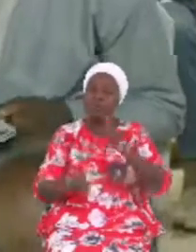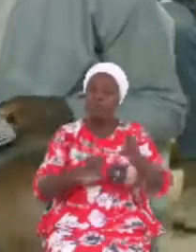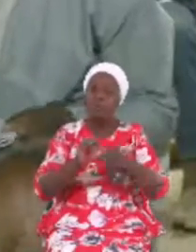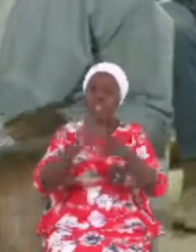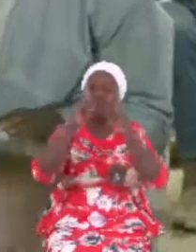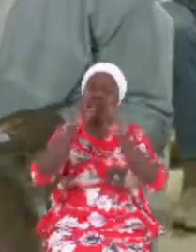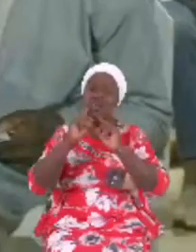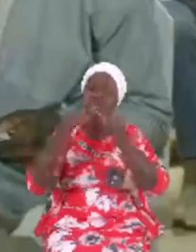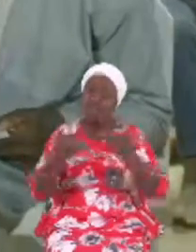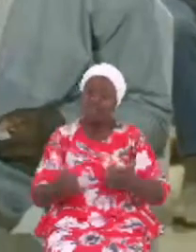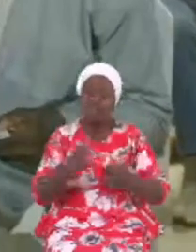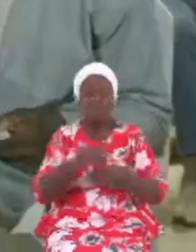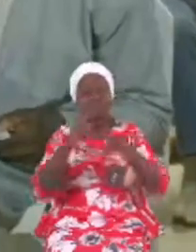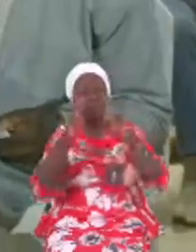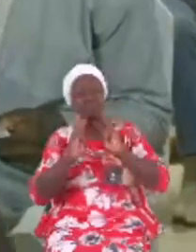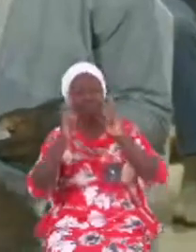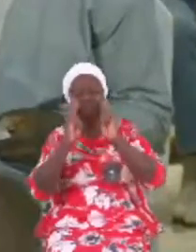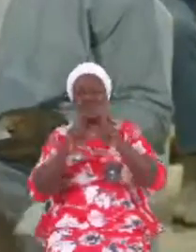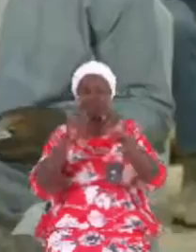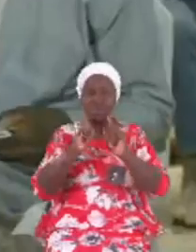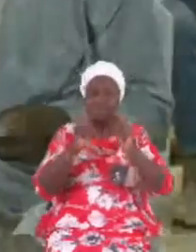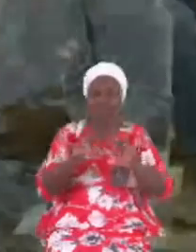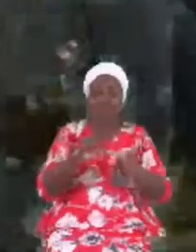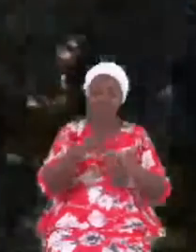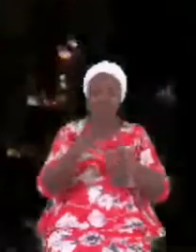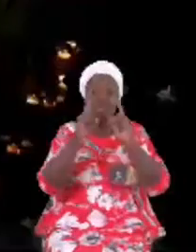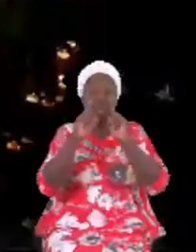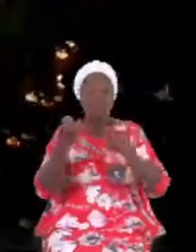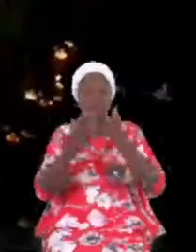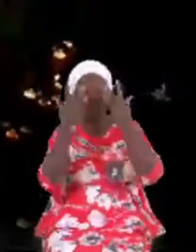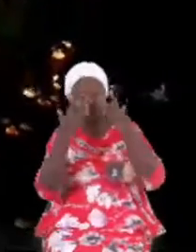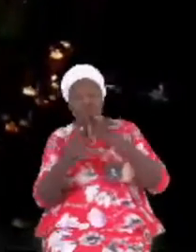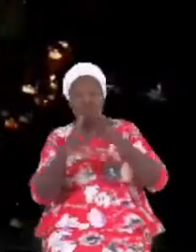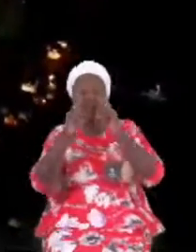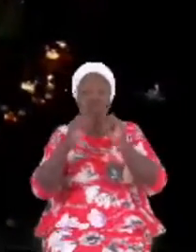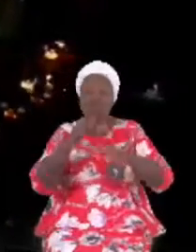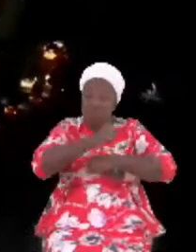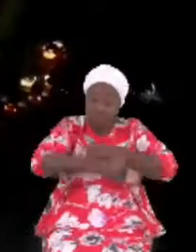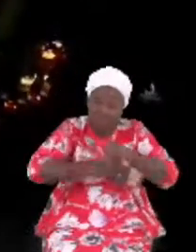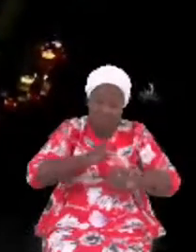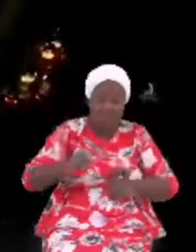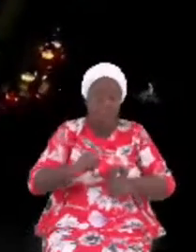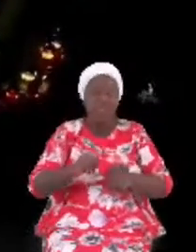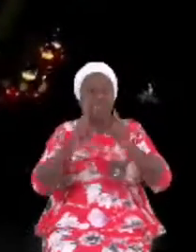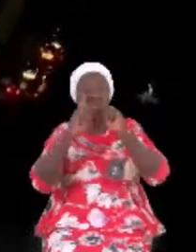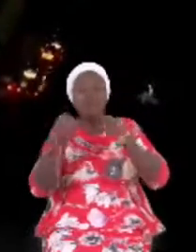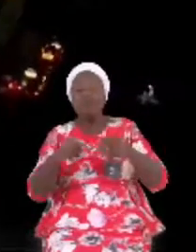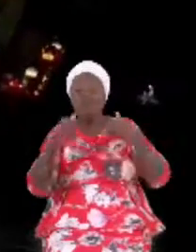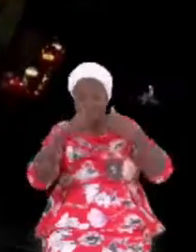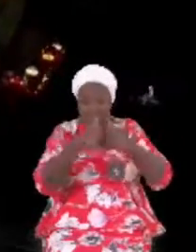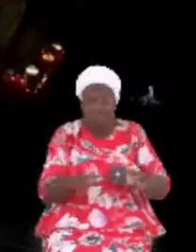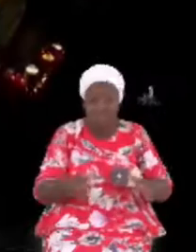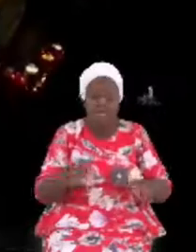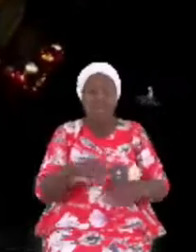ceux qui pleurent maintenant et qui versent les larmes de tristesse, larmes de souffrance, larmes de